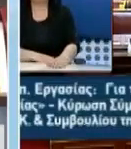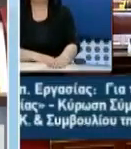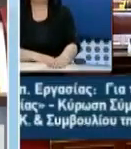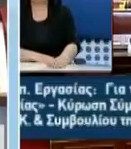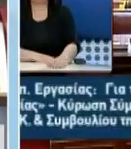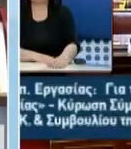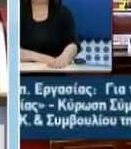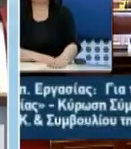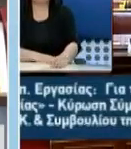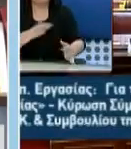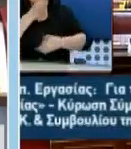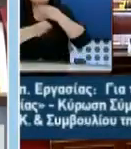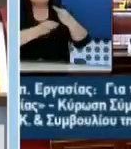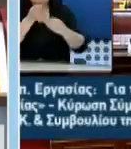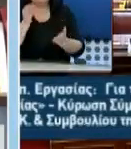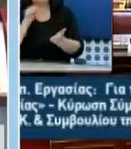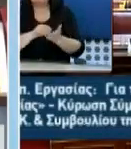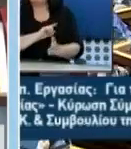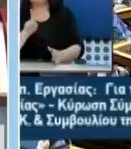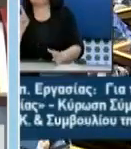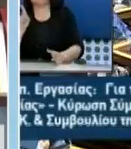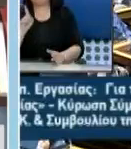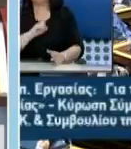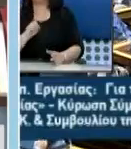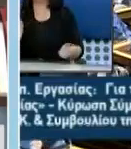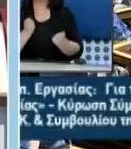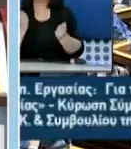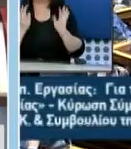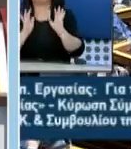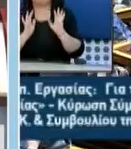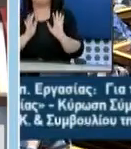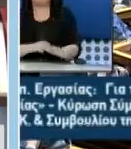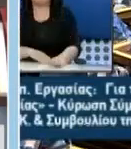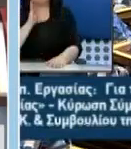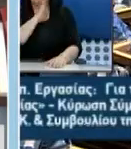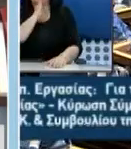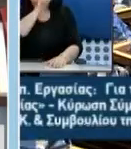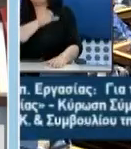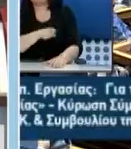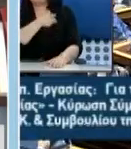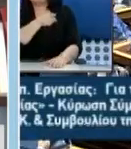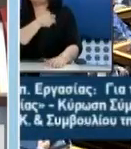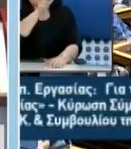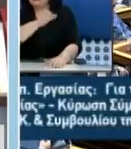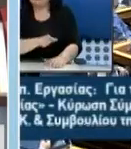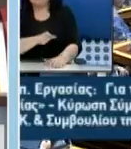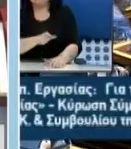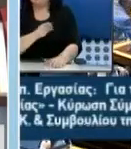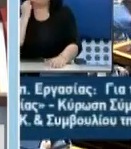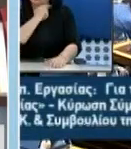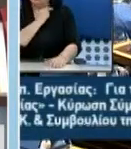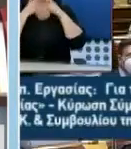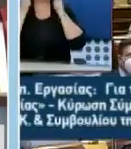αλλά και πάλι σας λέω δεν ήταν ούτε αριθμητικό ούτε προσωπικό ήταν το θέμα. Ή μιας βουλευτού